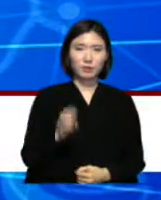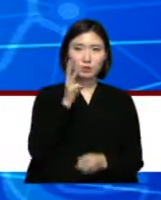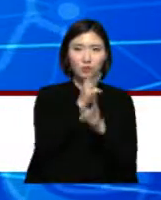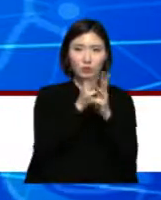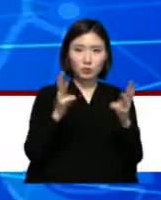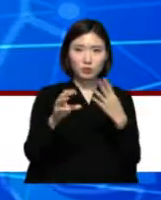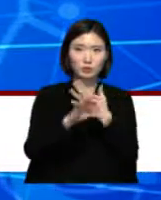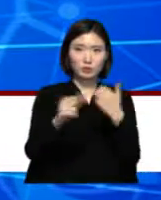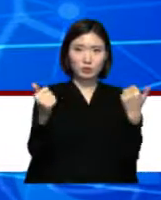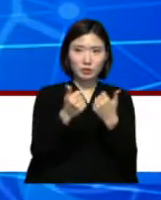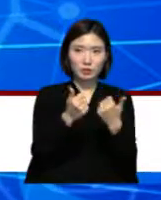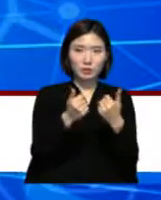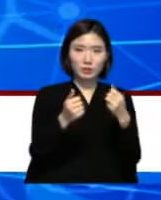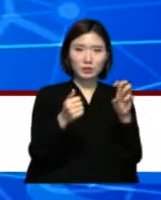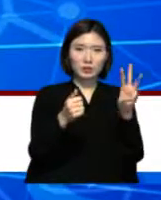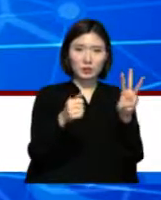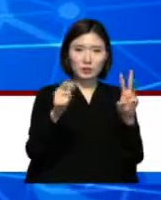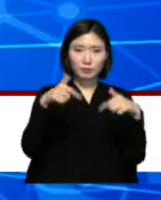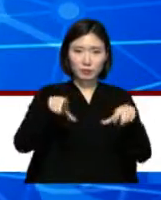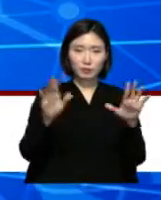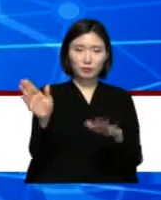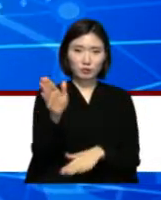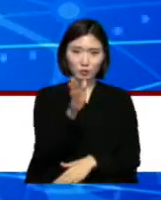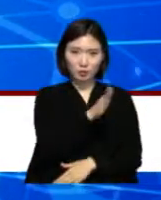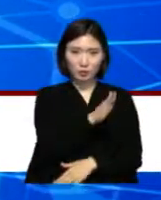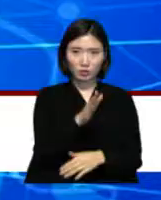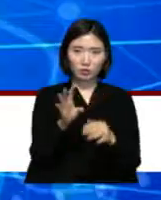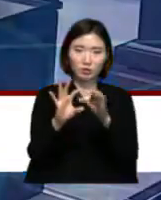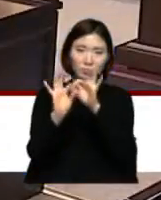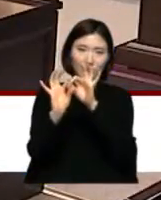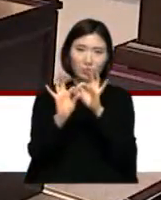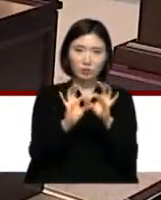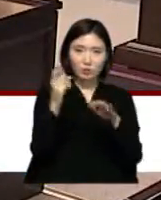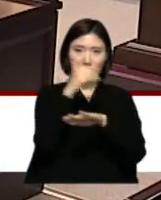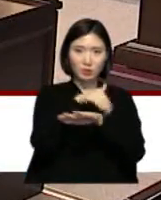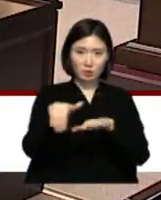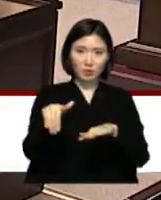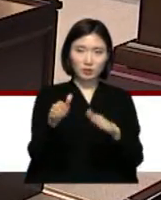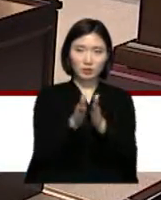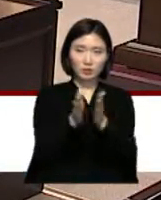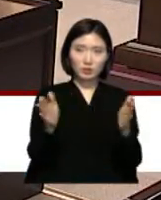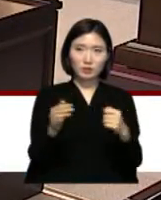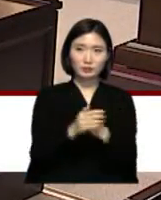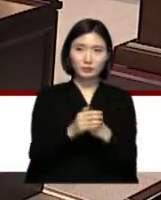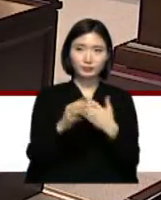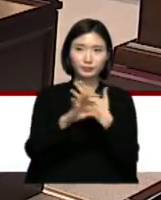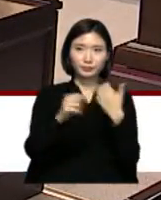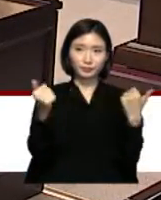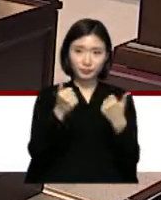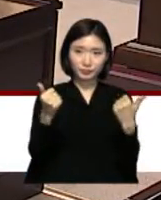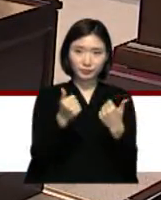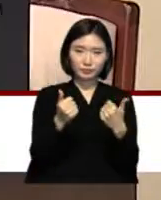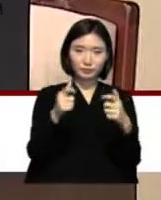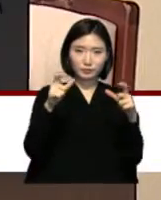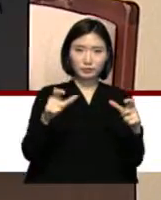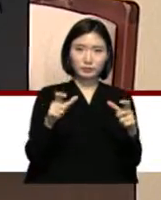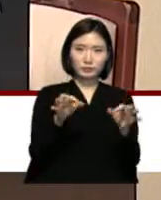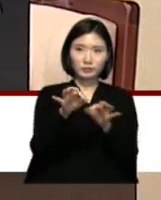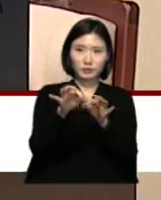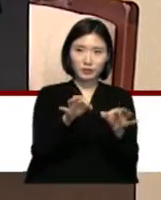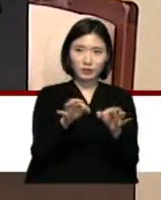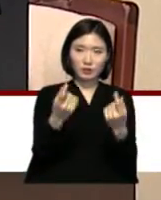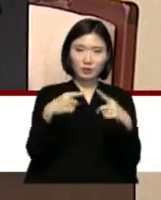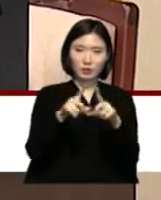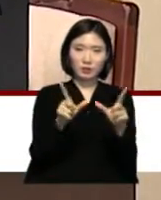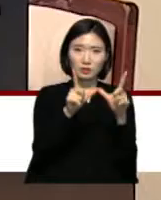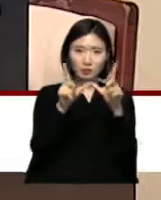서초구의회 임시회가 3일부터 총 11일간의 일정에 들어갔습니다. 이번 임시회에선 지역상권